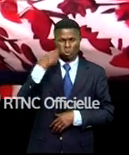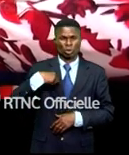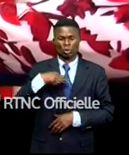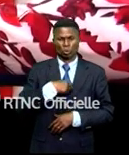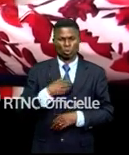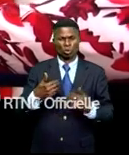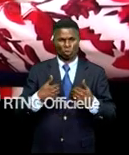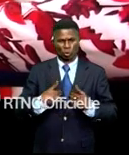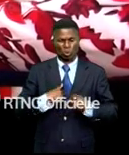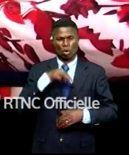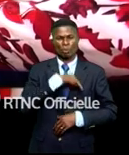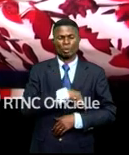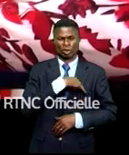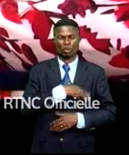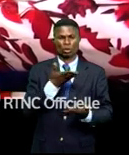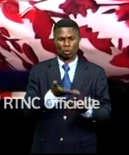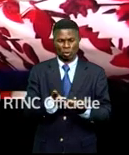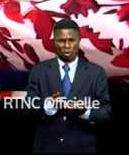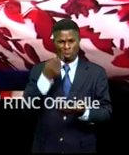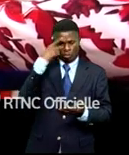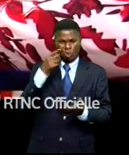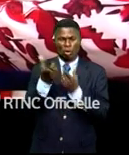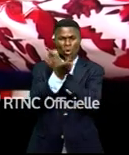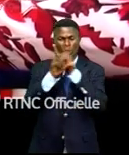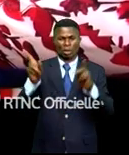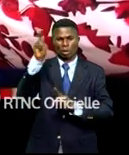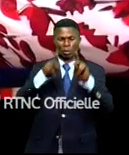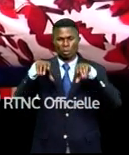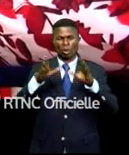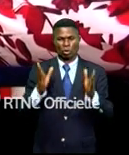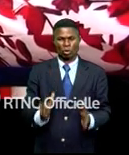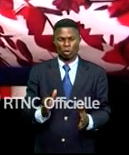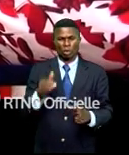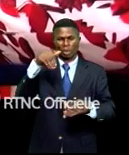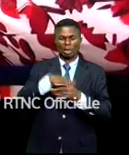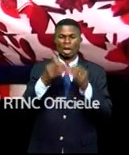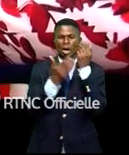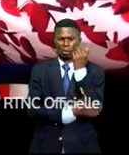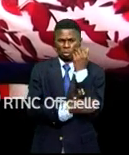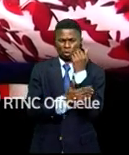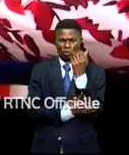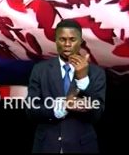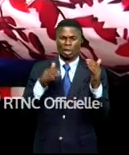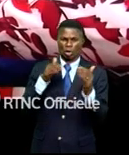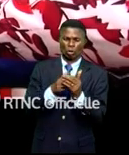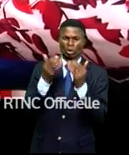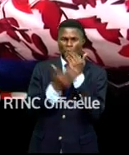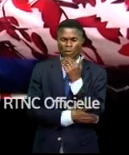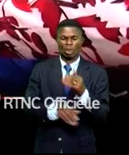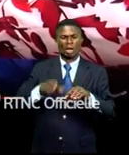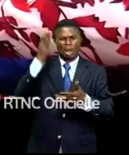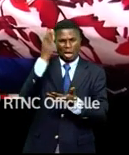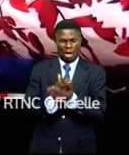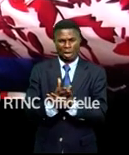avons une mission, celle de libérer le peuple congolais de la pauvreté et de casser